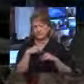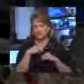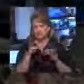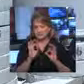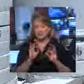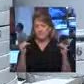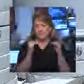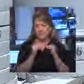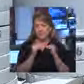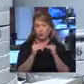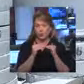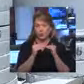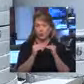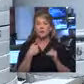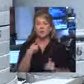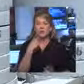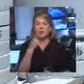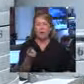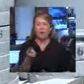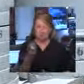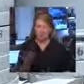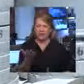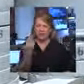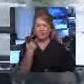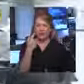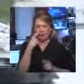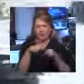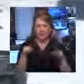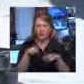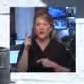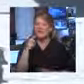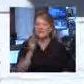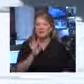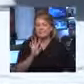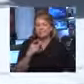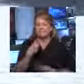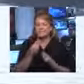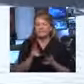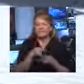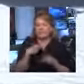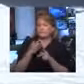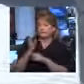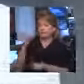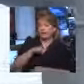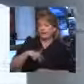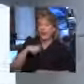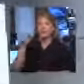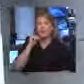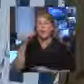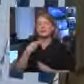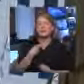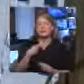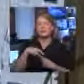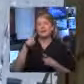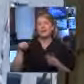בדיוק. אמרתי, ואני רוצה לקבל אבל את המדידות, אז הוא אומר, אני לא יכול לתת לך. פניתי לעירייה, סרבו לתת לי את המדידות.